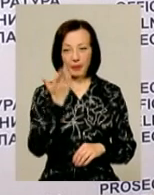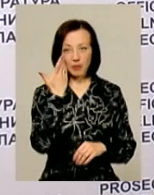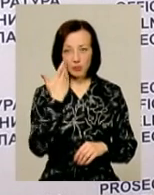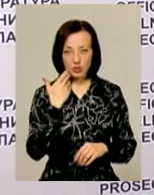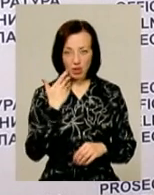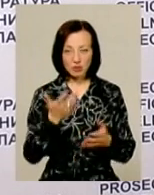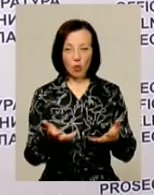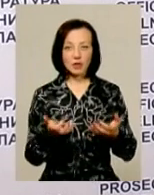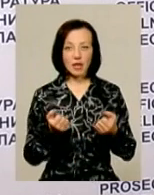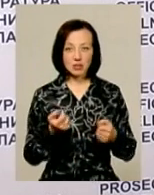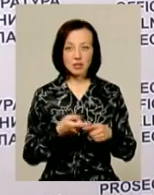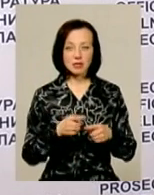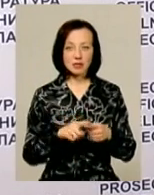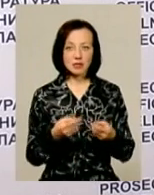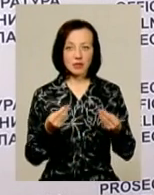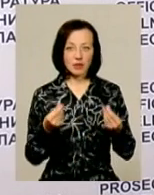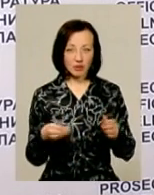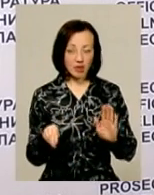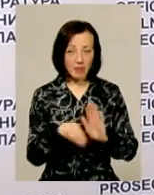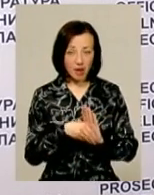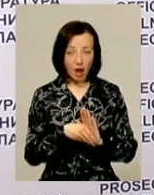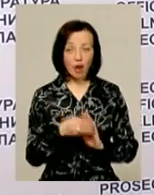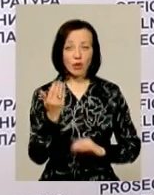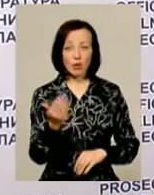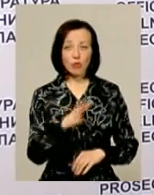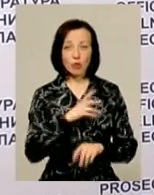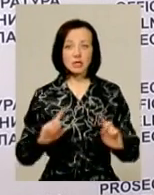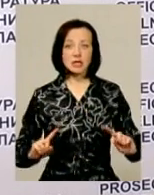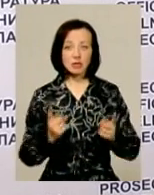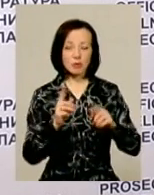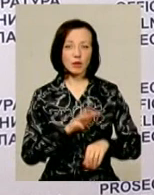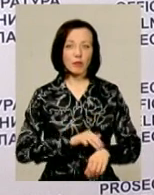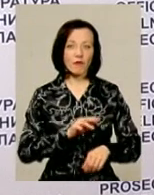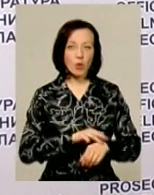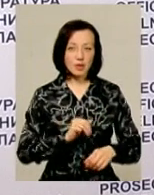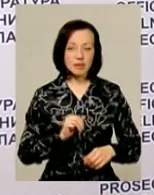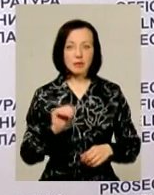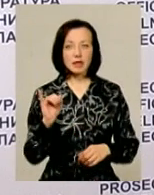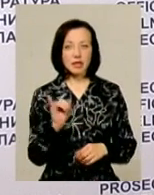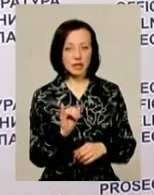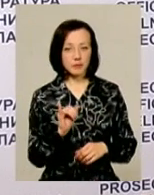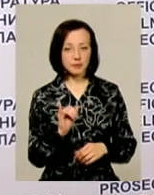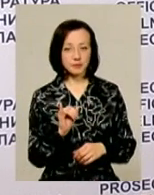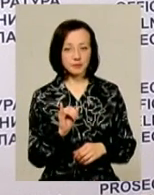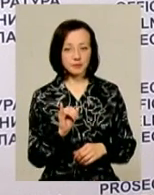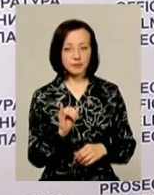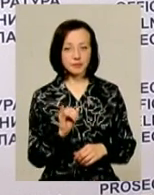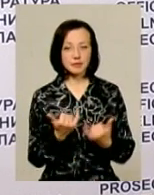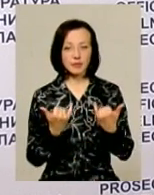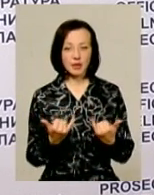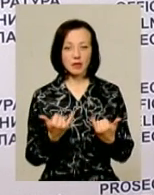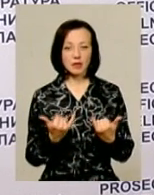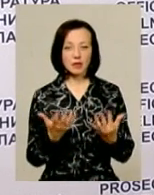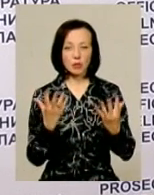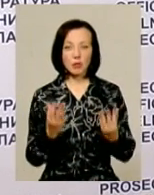час одержання цієї суми неправомірної вигоди його було затримано правоохоронцями. І на даний